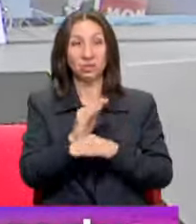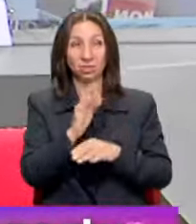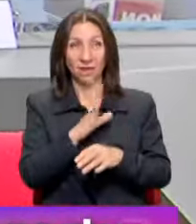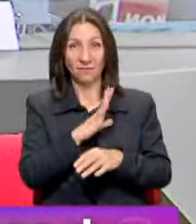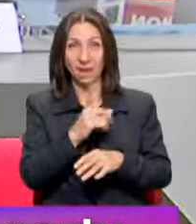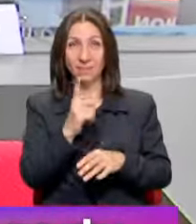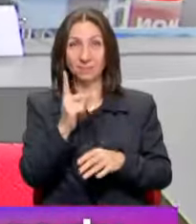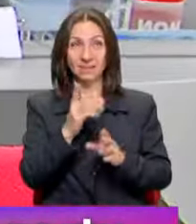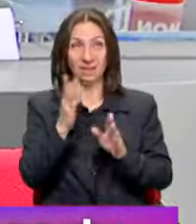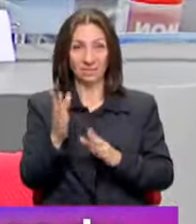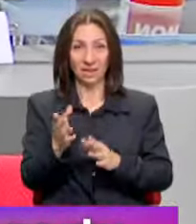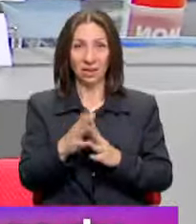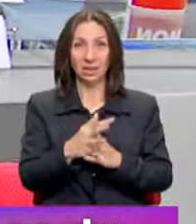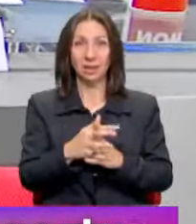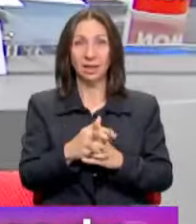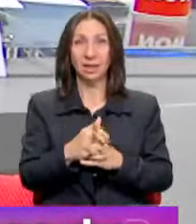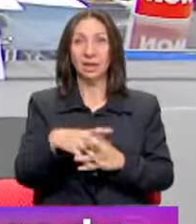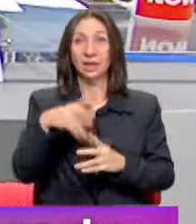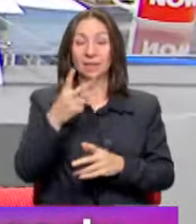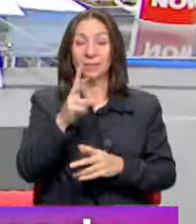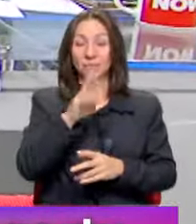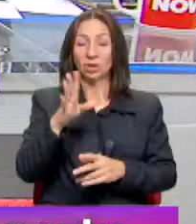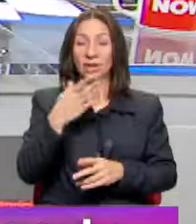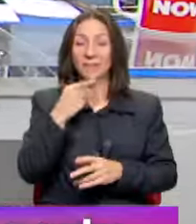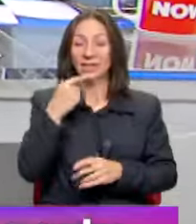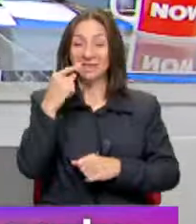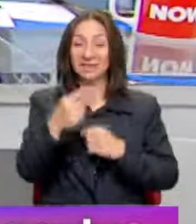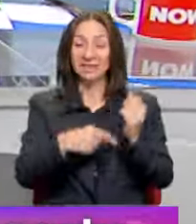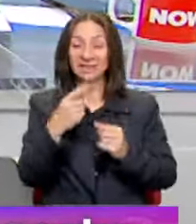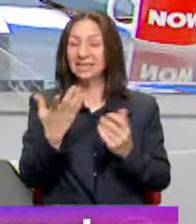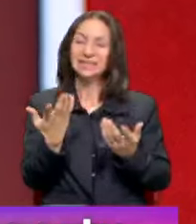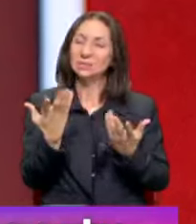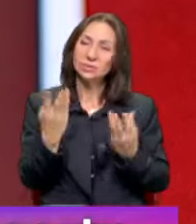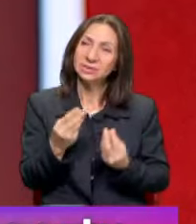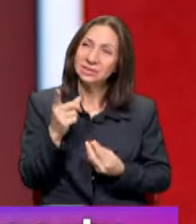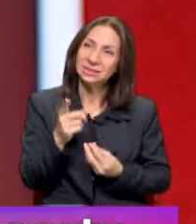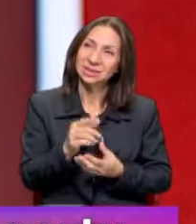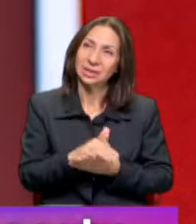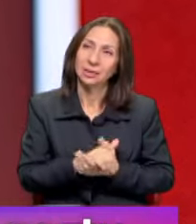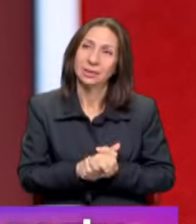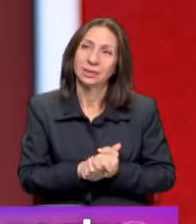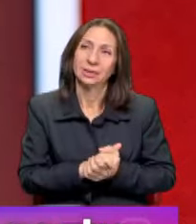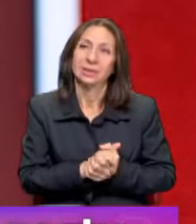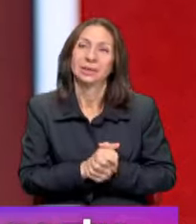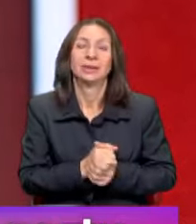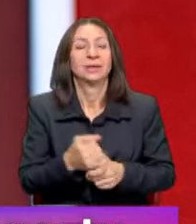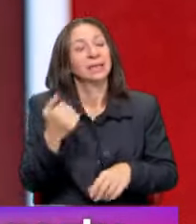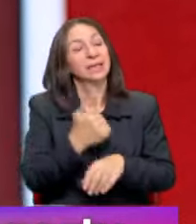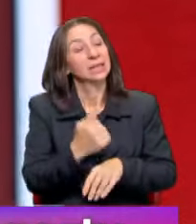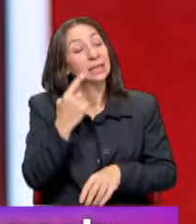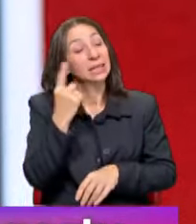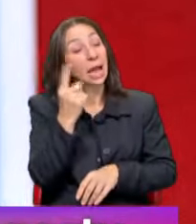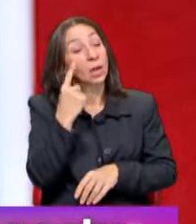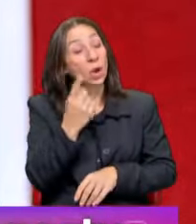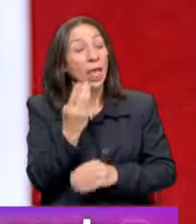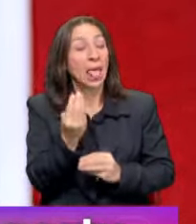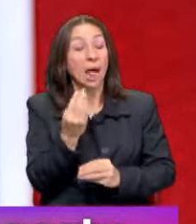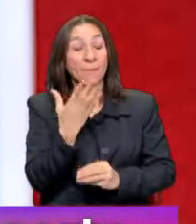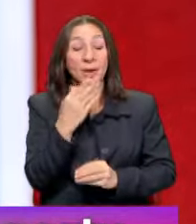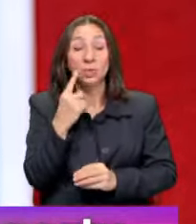var bir tarafıyla 2024 emekliler senesi nasıl geçiyor emekliler açısından Eee iktidara göre gayet iyi ama